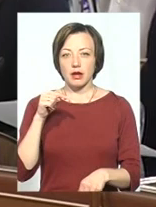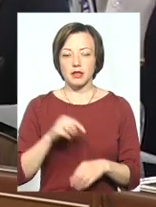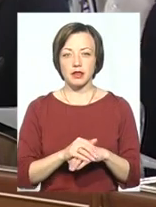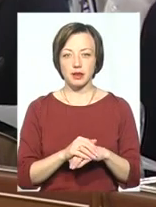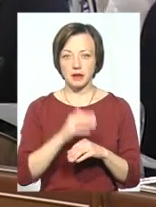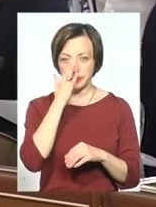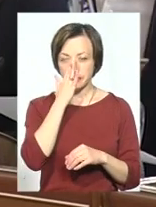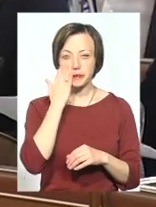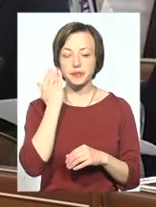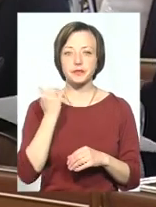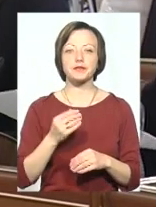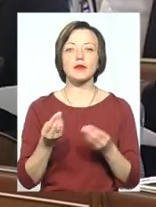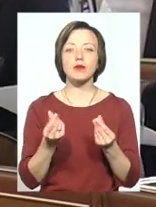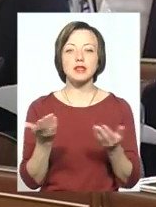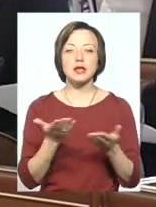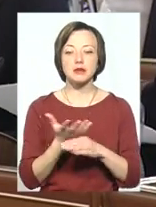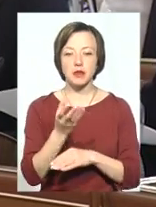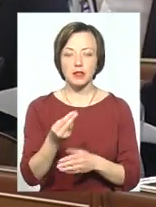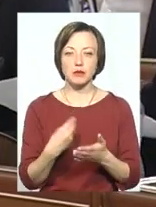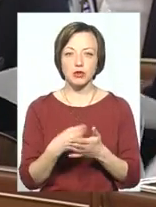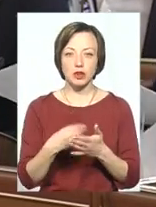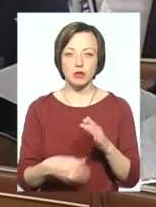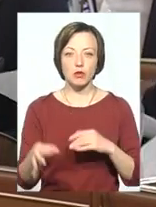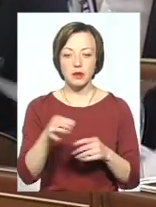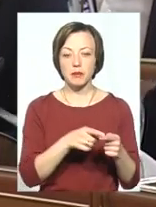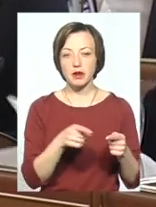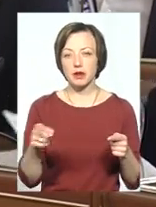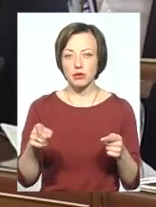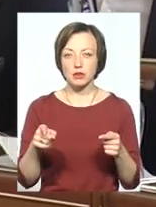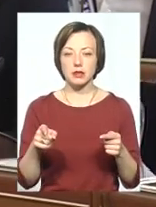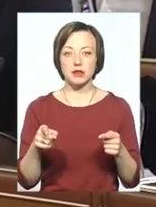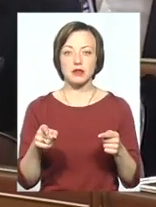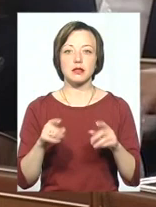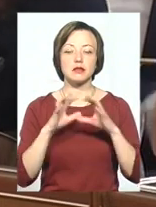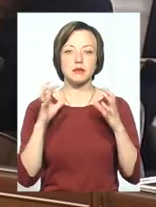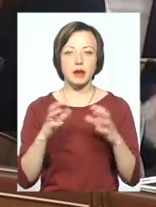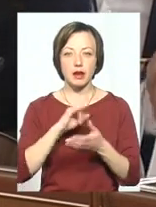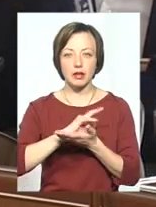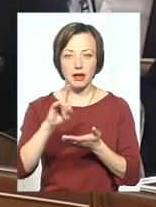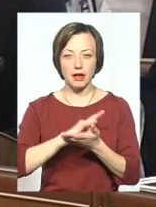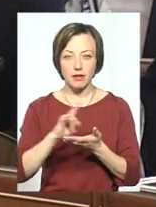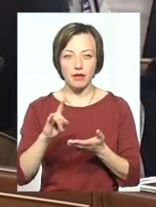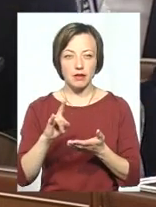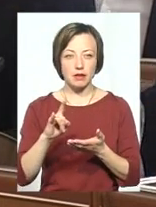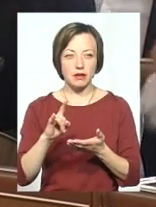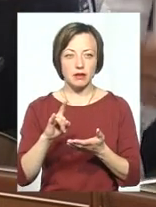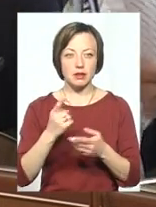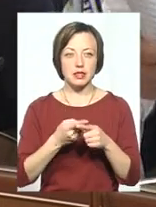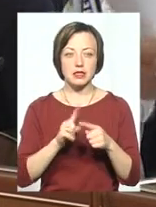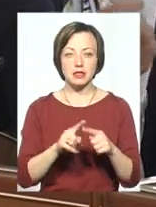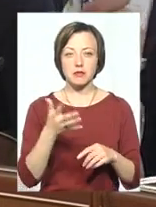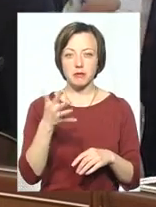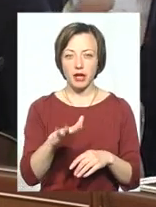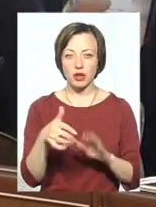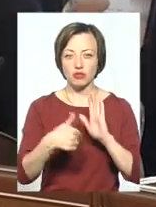яка сума коштів була сплачена до обласного бюджету за весь період зберігання літаків на аеропорті скажіть оцих п'ять чи